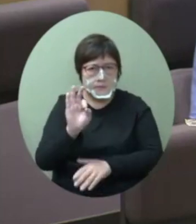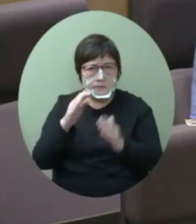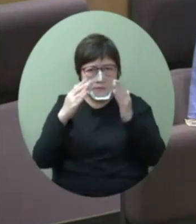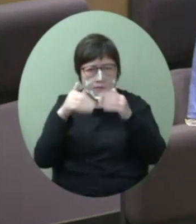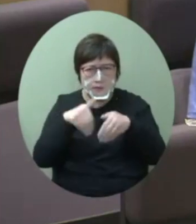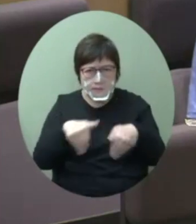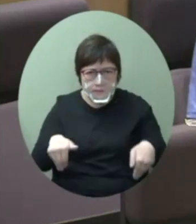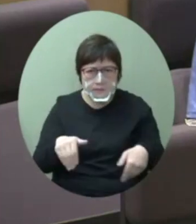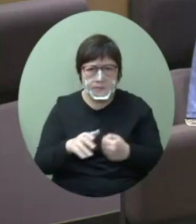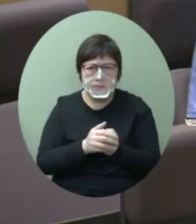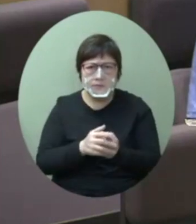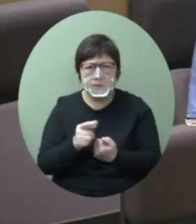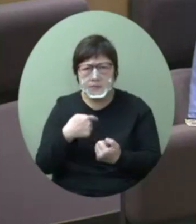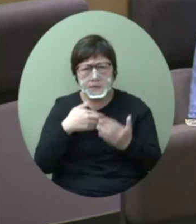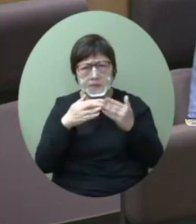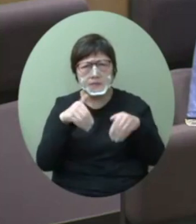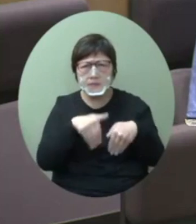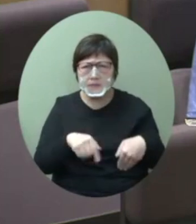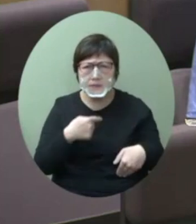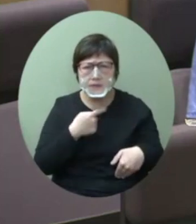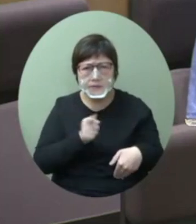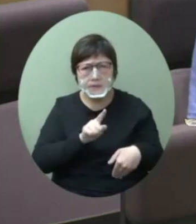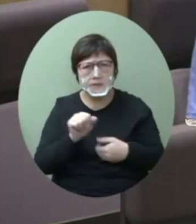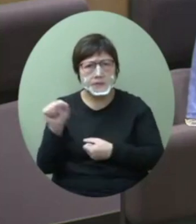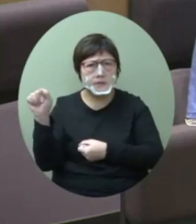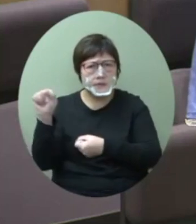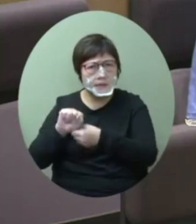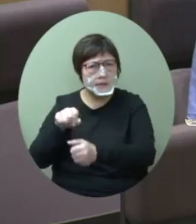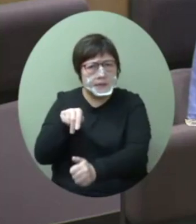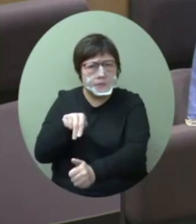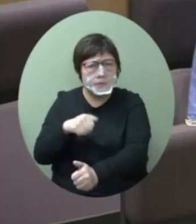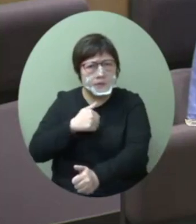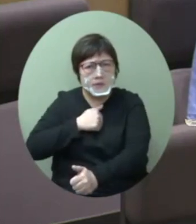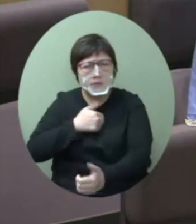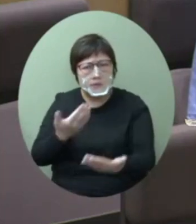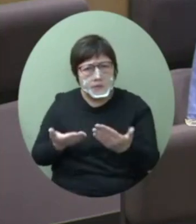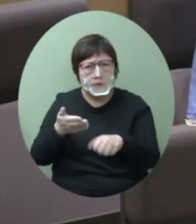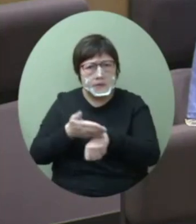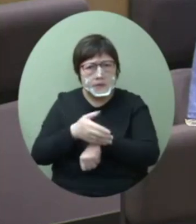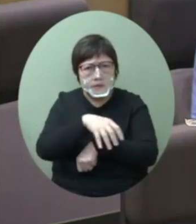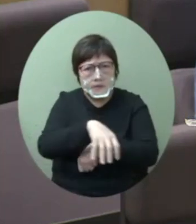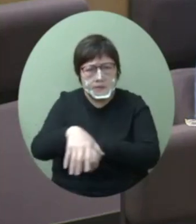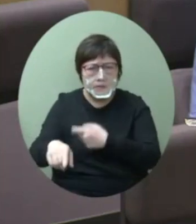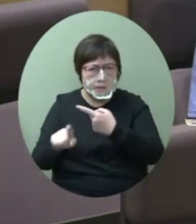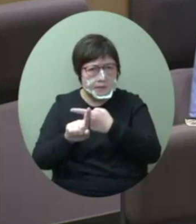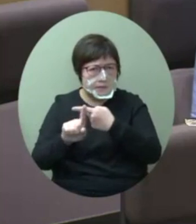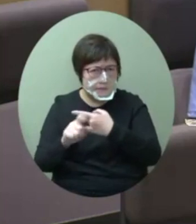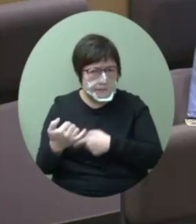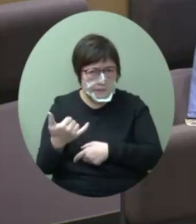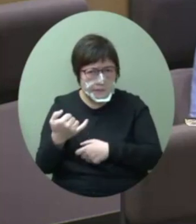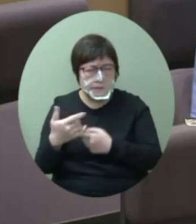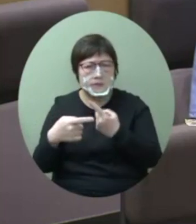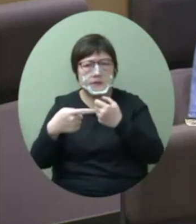隔離。為什麼要家居隔離呢？即會不會加重了個照顧者或者他們在社區的感染風險呢？這個第